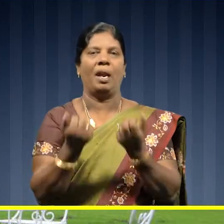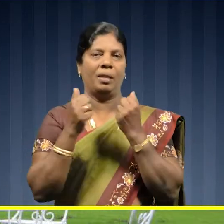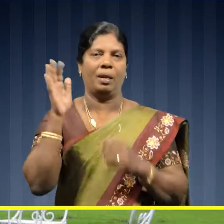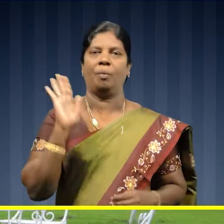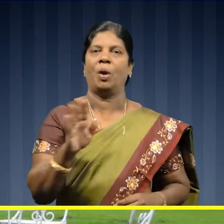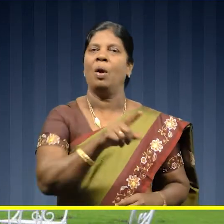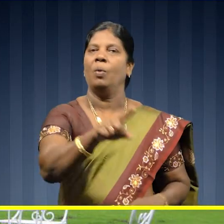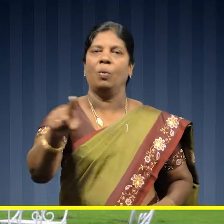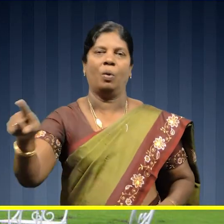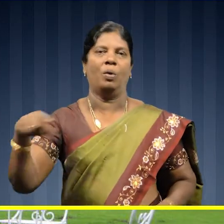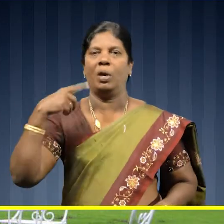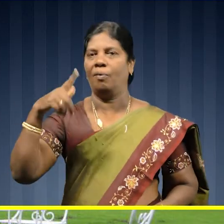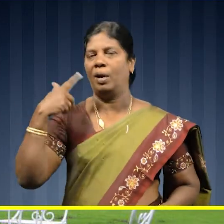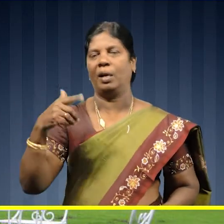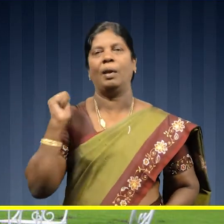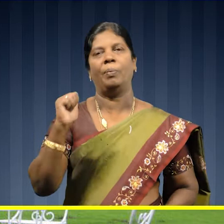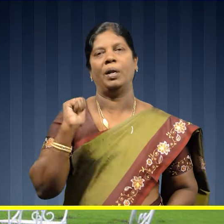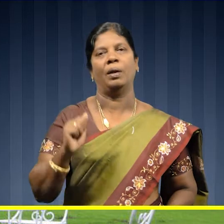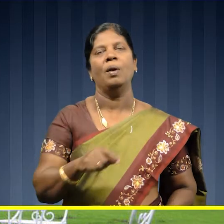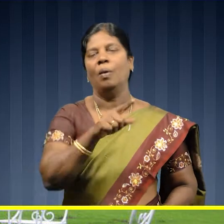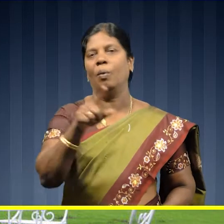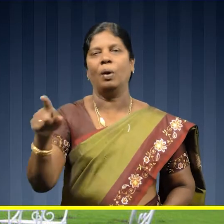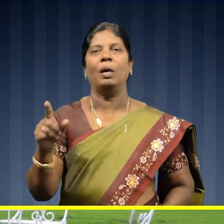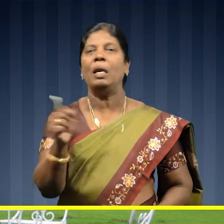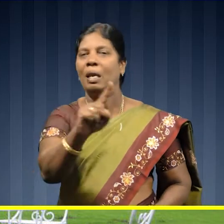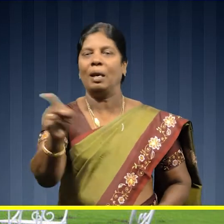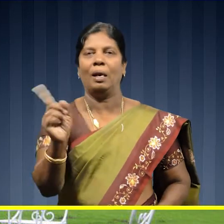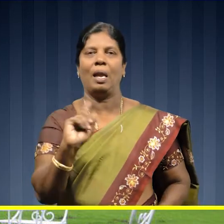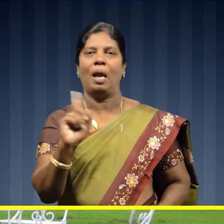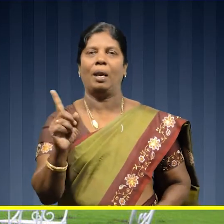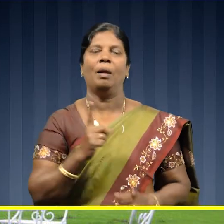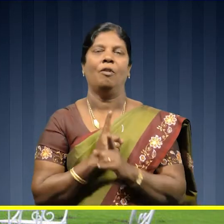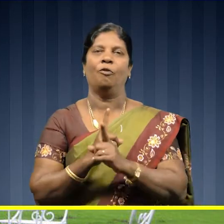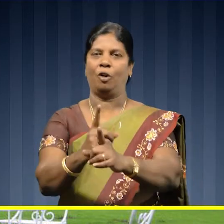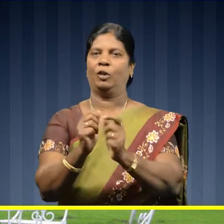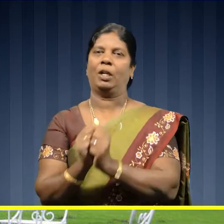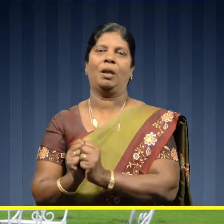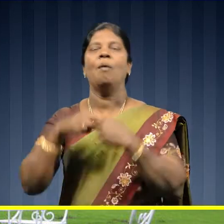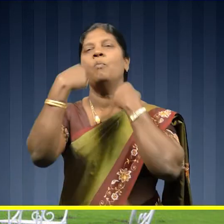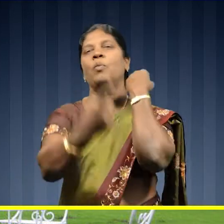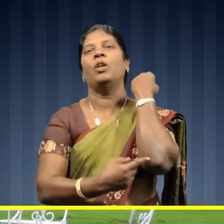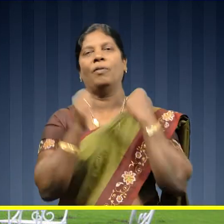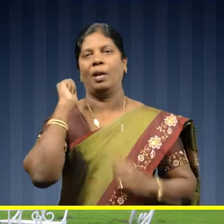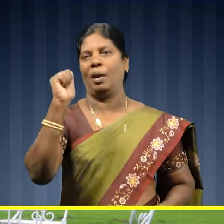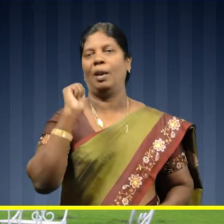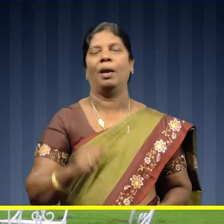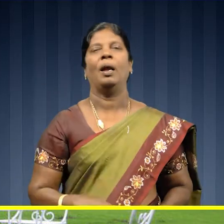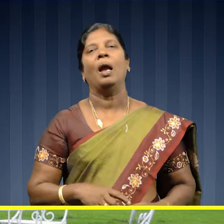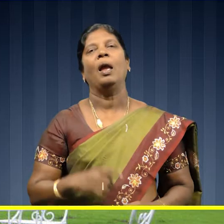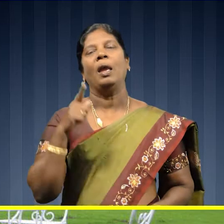என்று சொன்னார். உங்களுடைய வாழ்க்கை எப்படிப்பட்டது? யாரை பின்பற்றுகிறீர்கள்? அதனுடைய